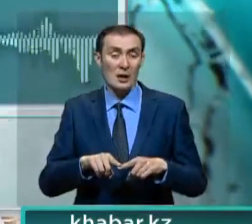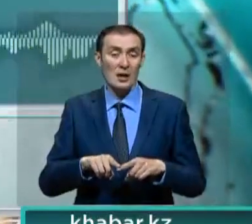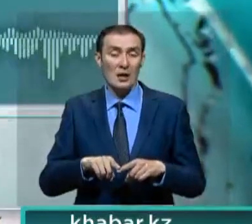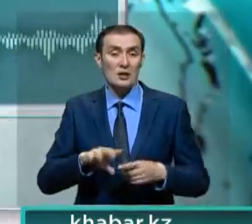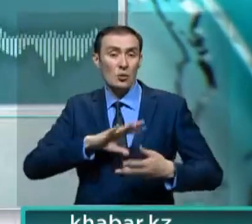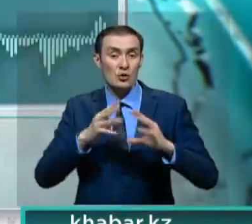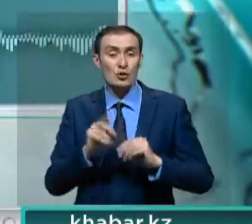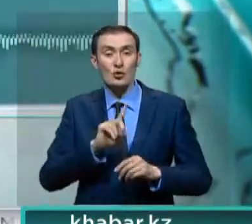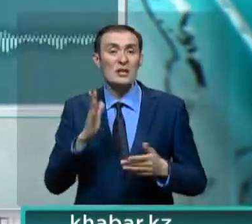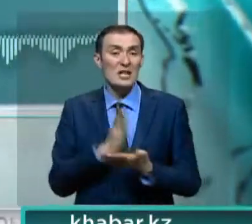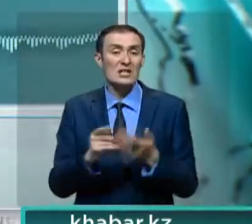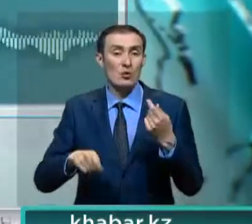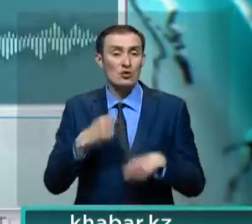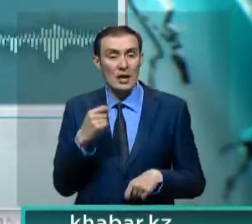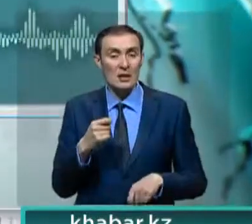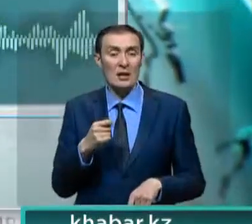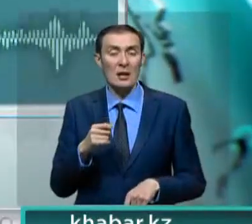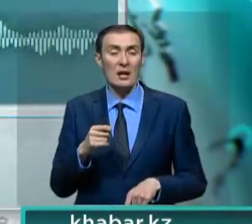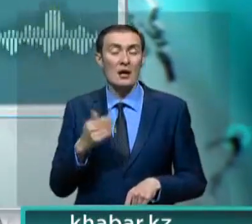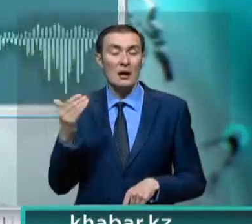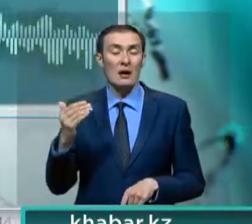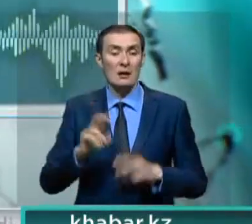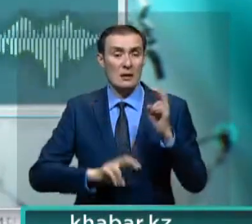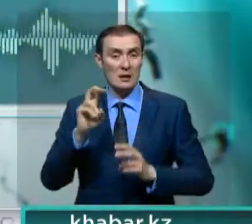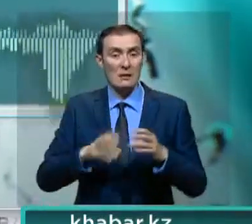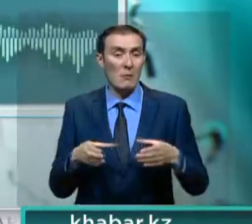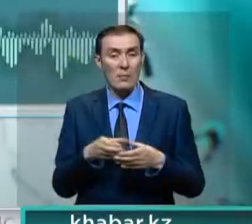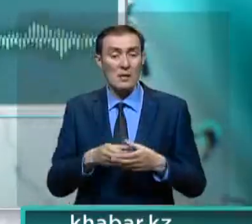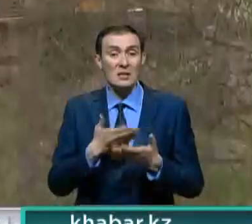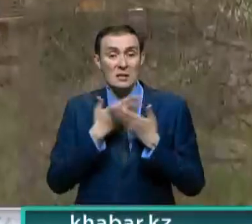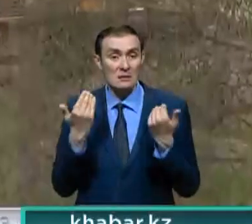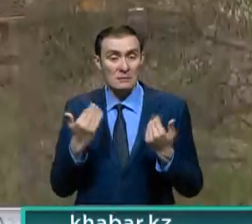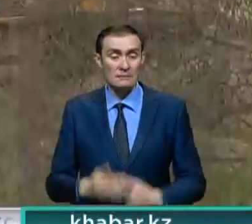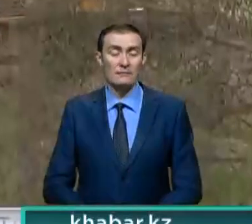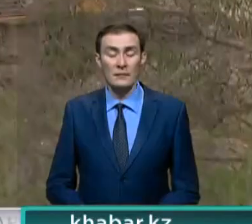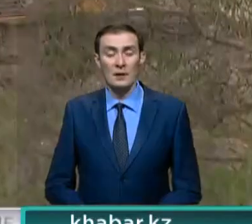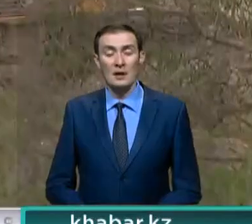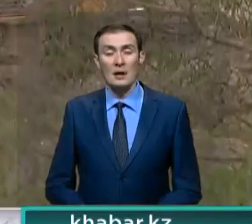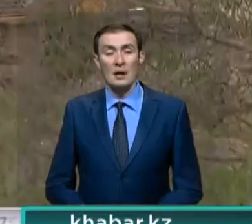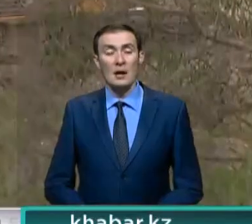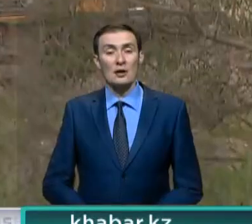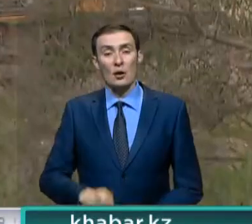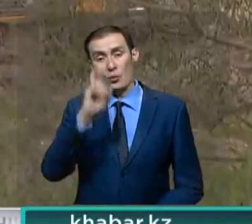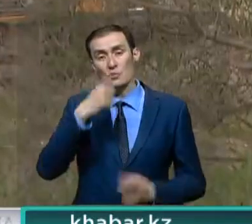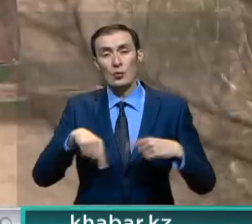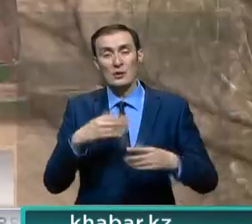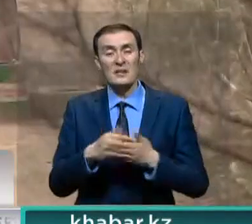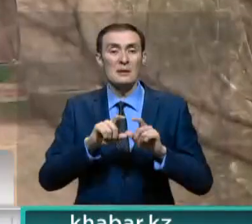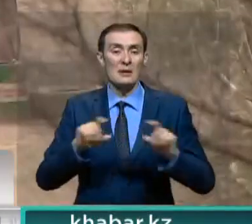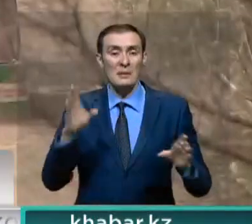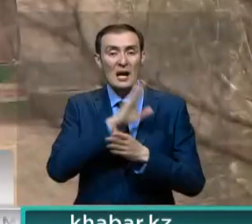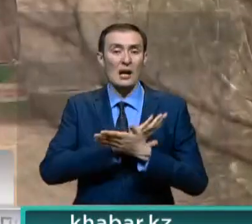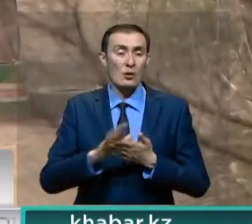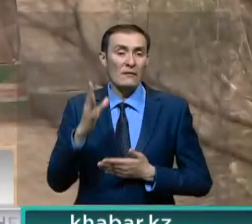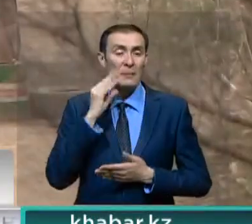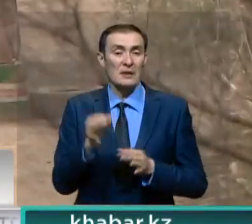заключение по нарушениям в отношении деятельности ТО «Карьер Аксай» не поступало. Речь идет о таких уполномоченных органах, как Департамент экологии